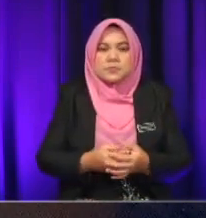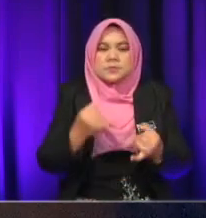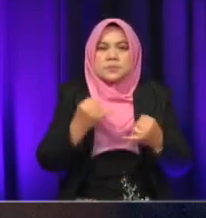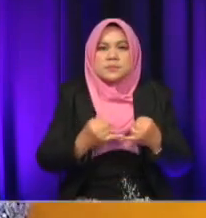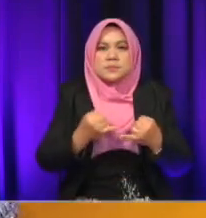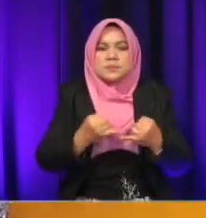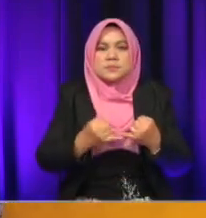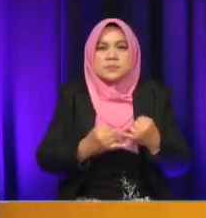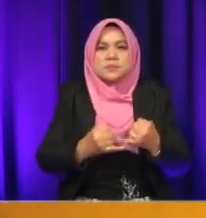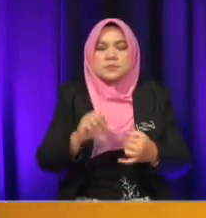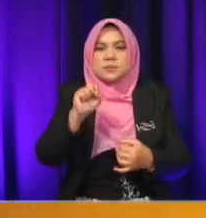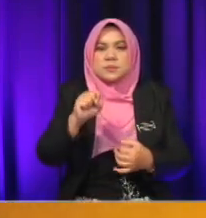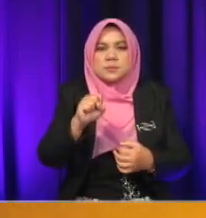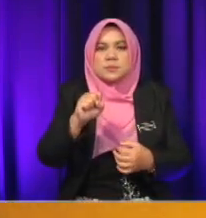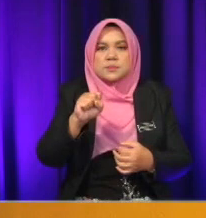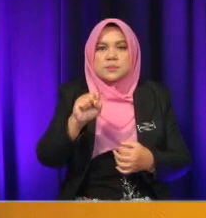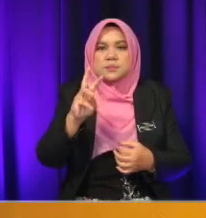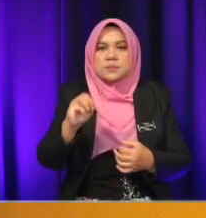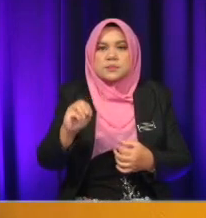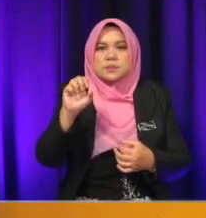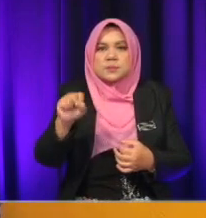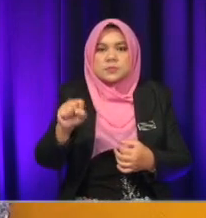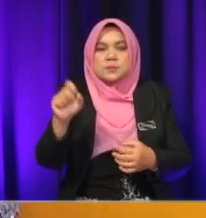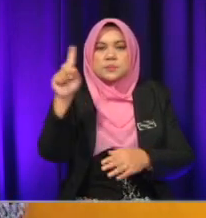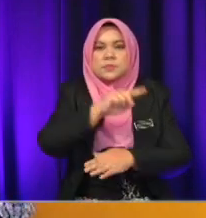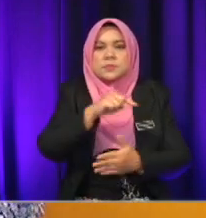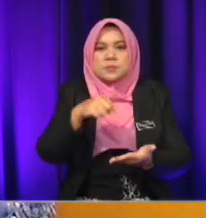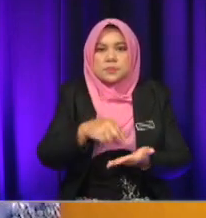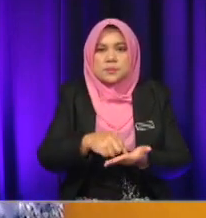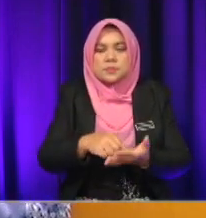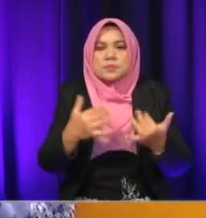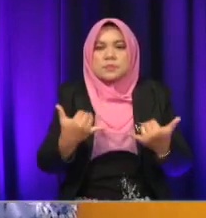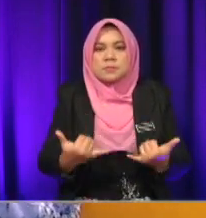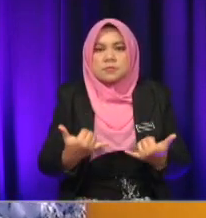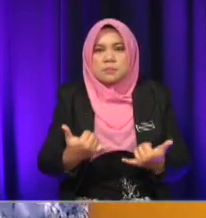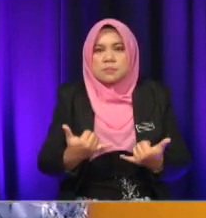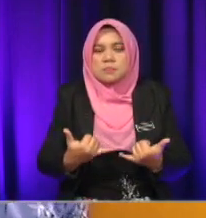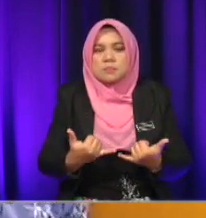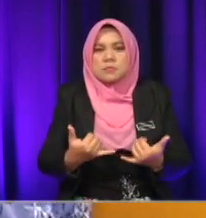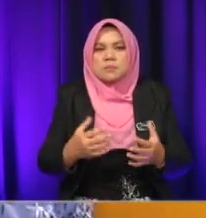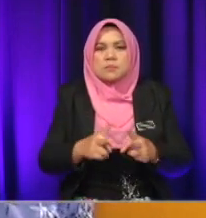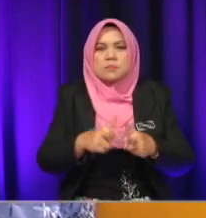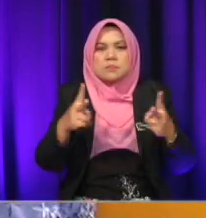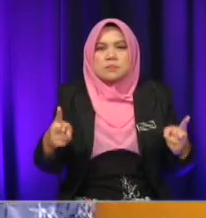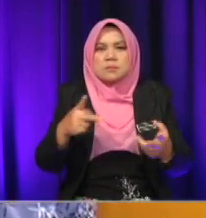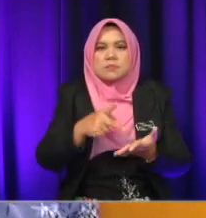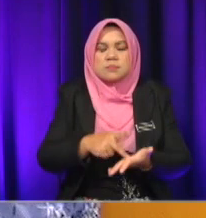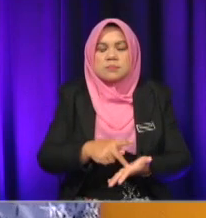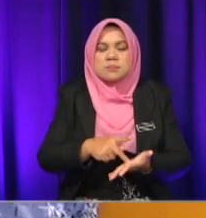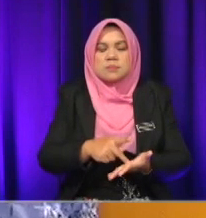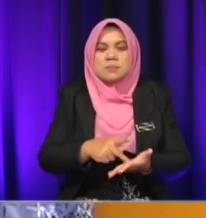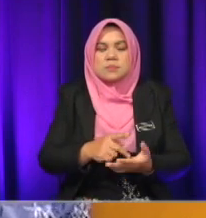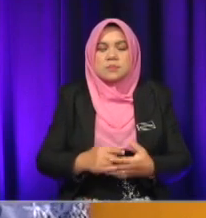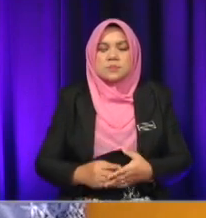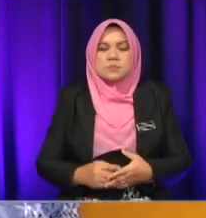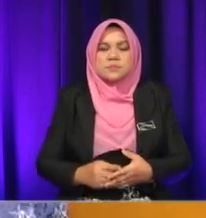pula ialah media sosial di mana hari ini pada zaman sekarang ni amat berkesan. Okey, di mana media sosial